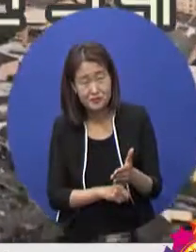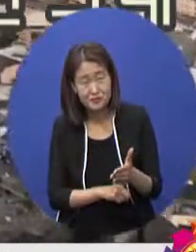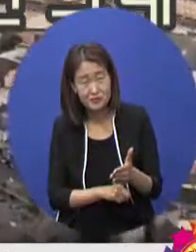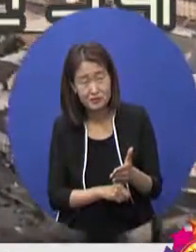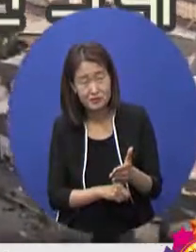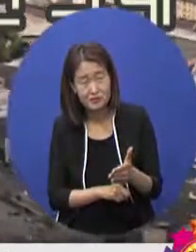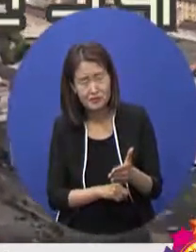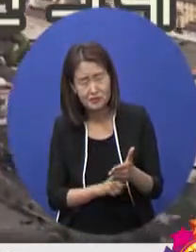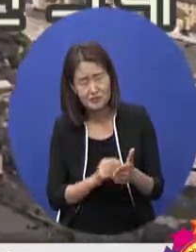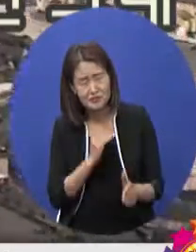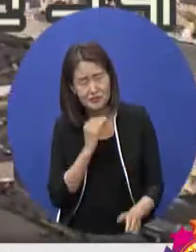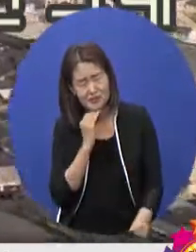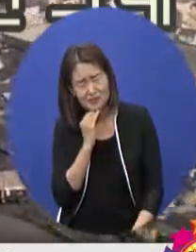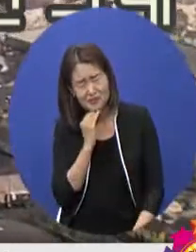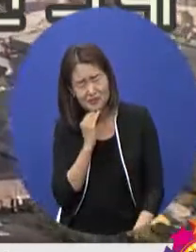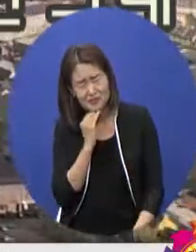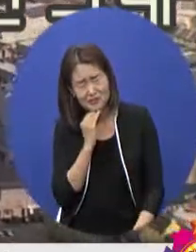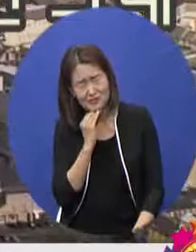달래고